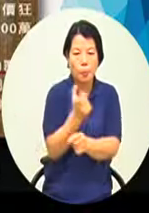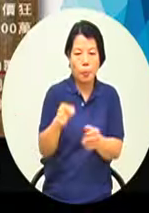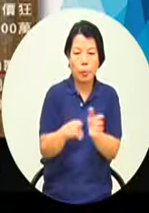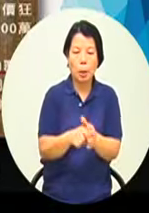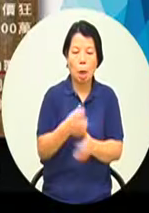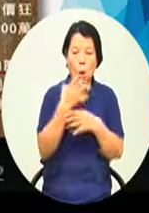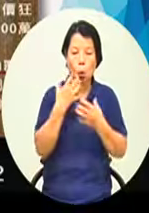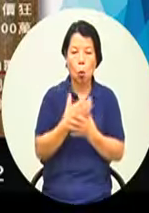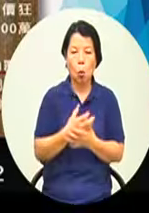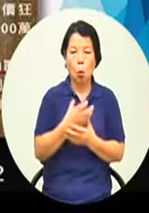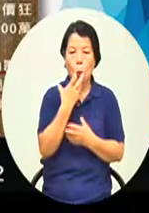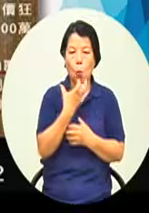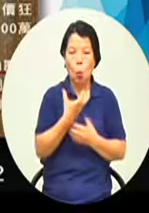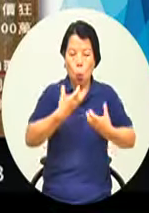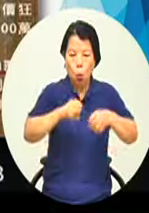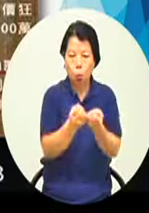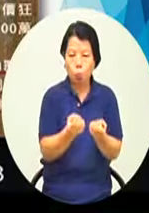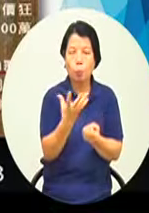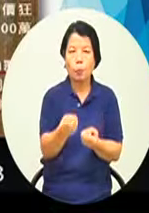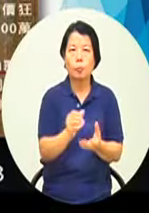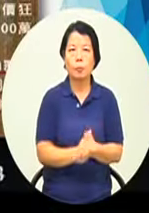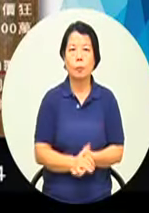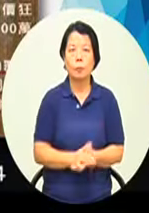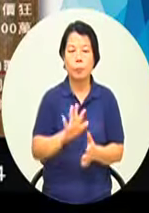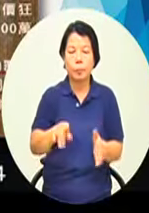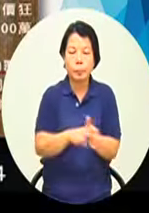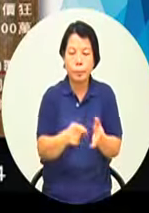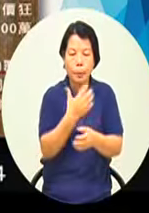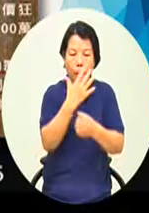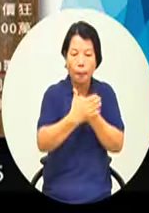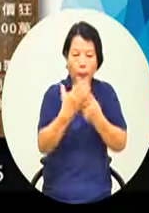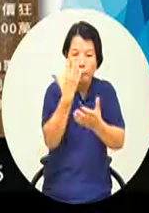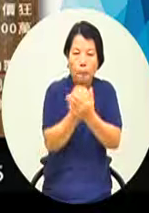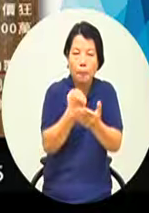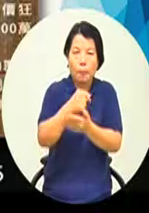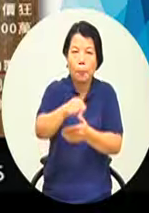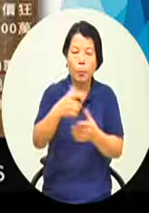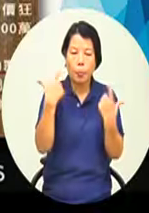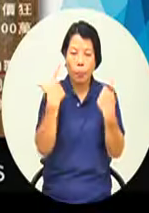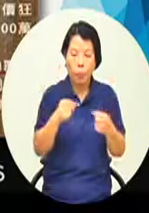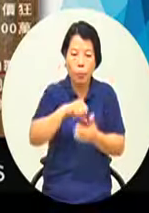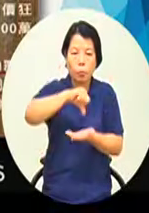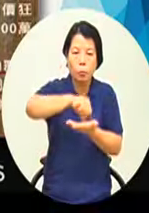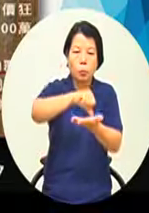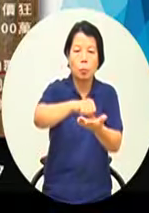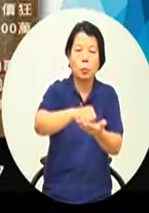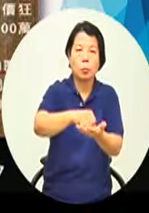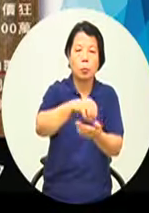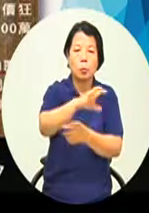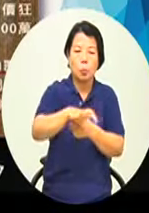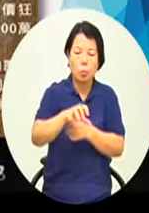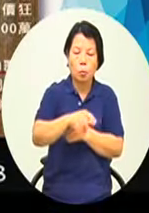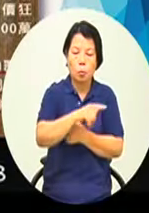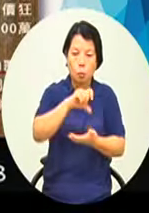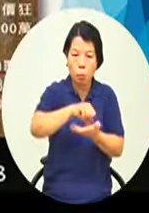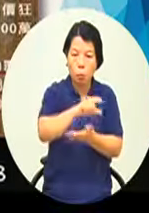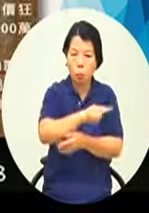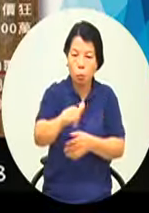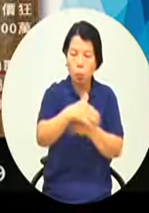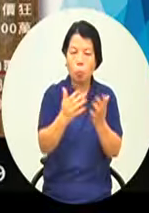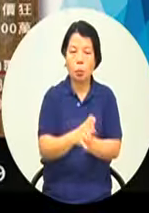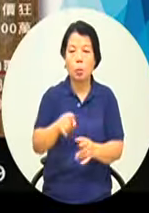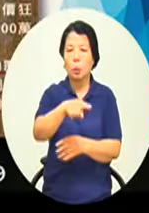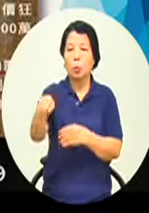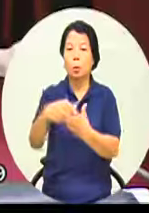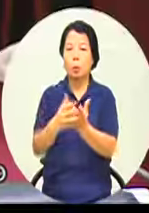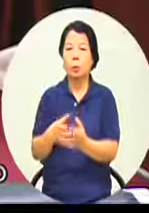失啊。他甚至有当时还保存他原有种植的农产品的时候，当别人供应高